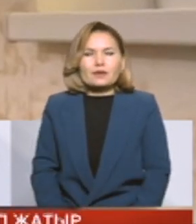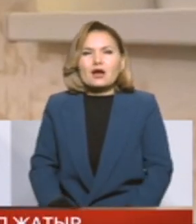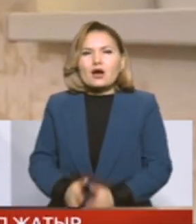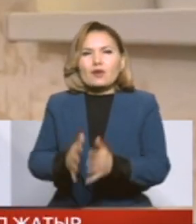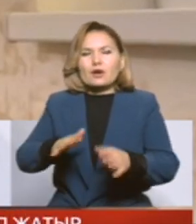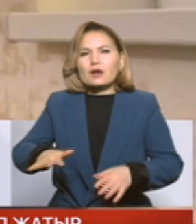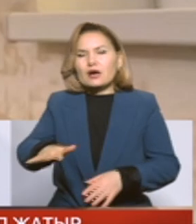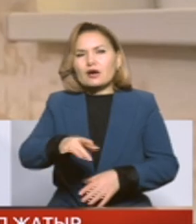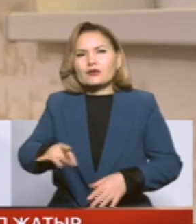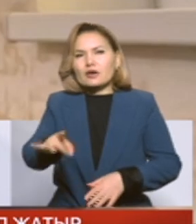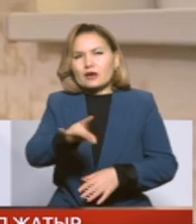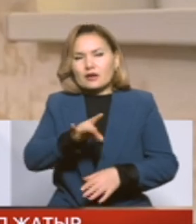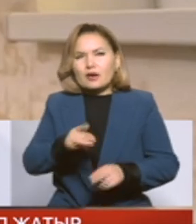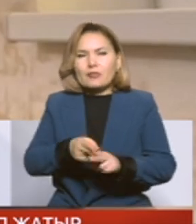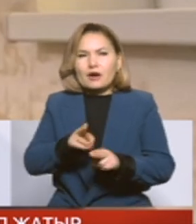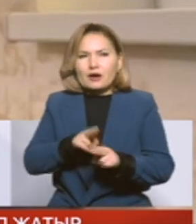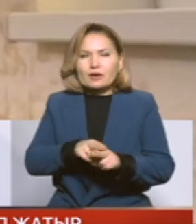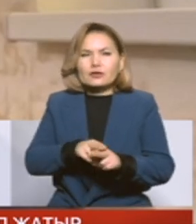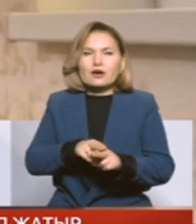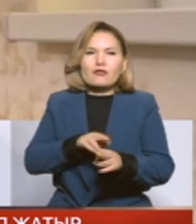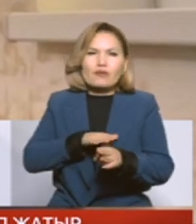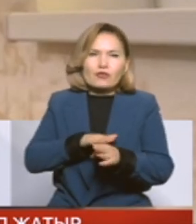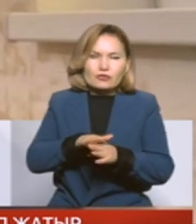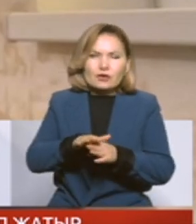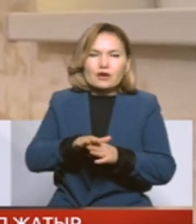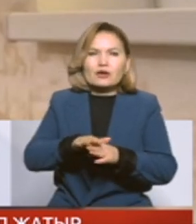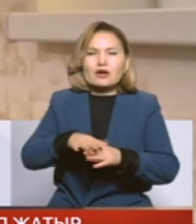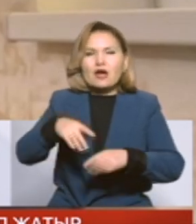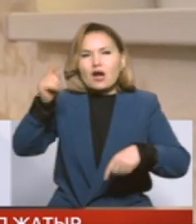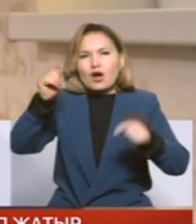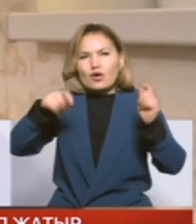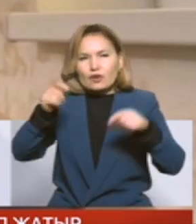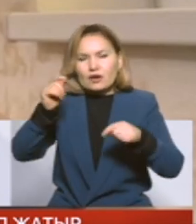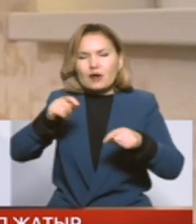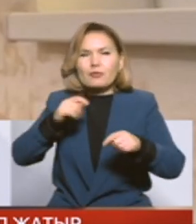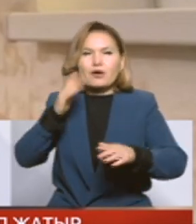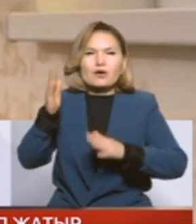части республики сохраняется неустойчивый характер погоды. Пройдут дожди, в